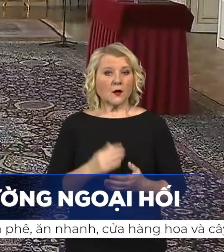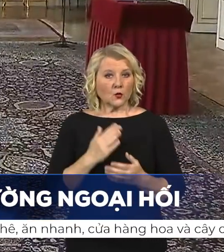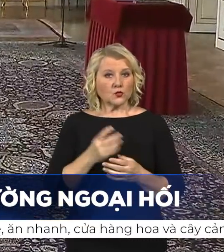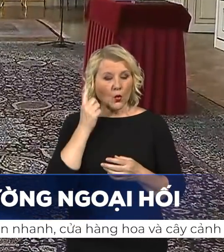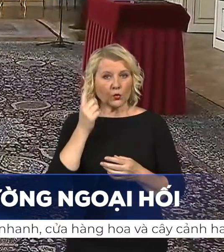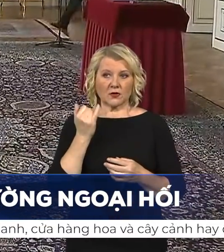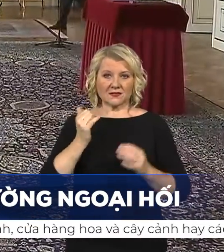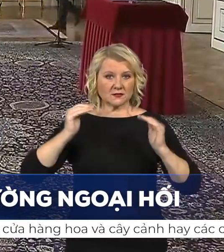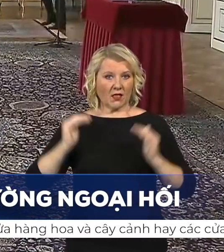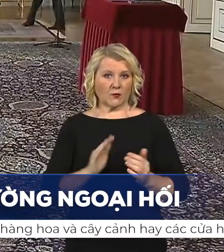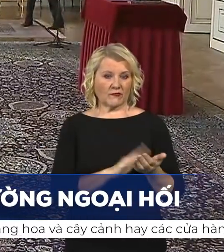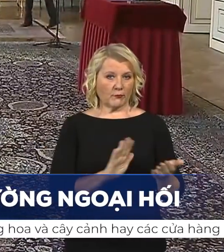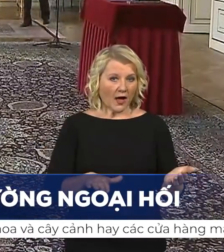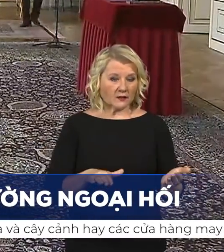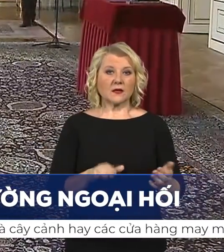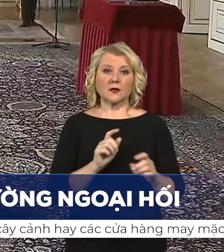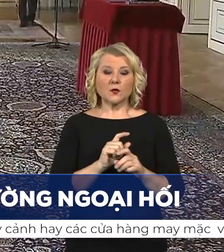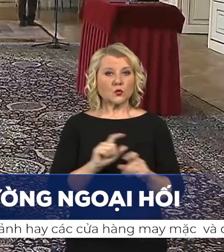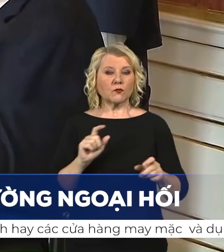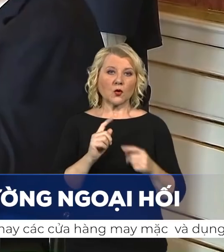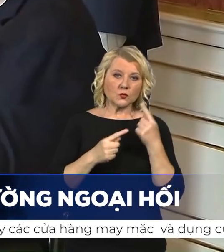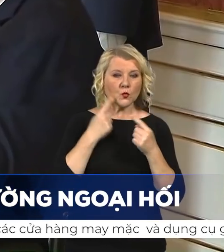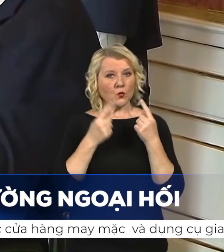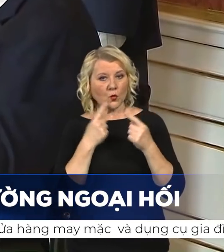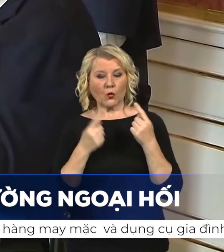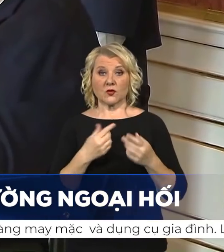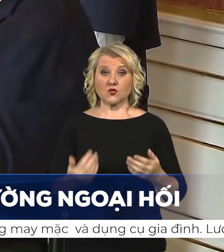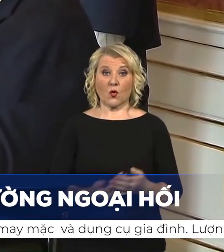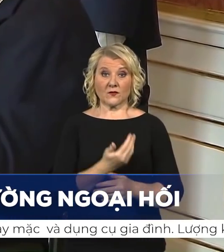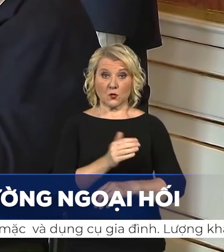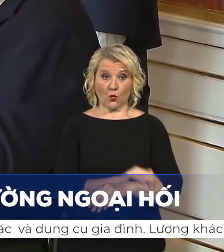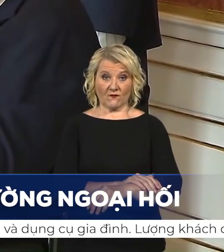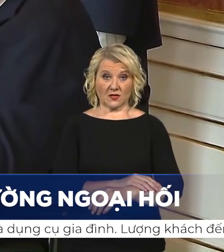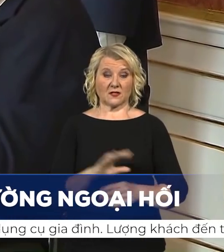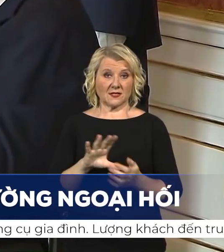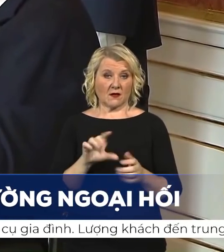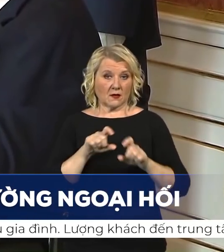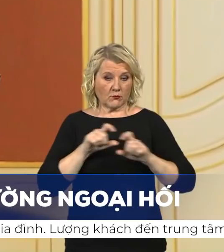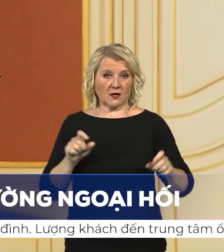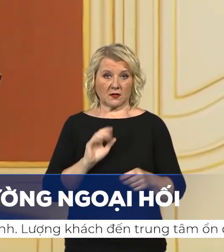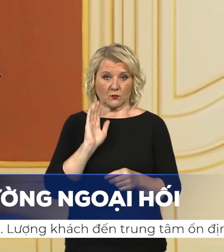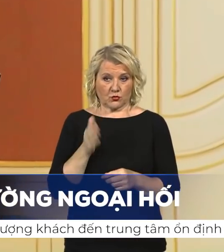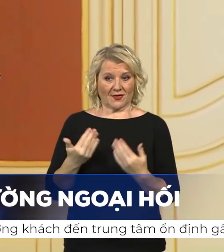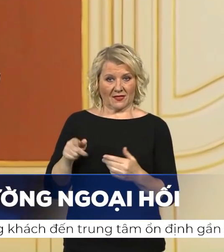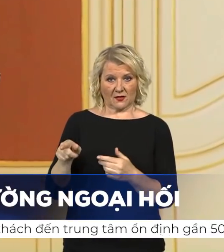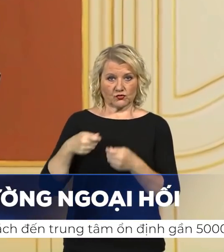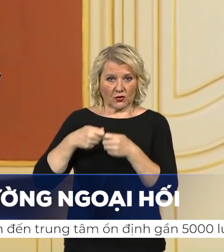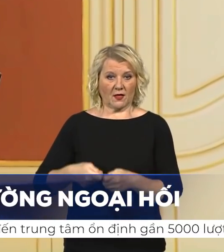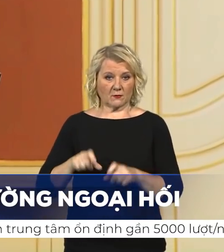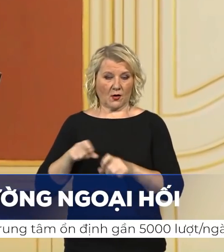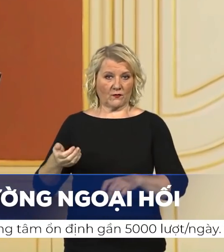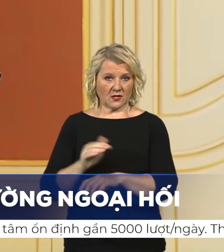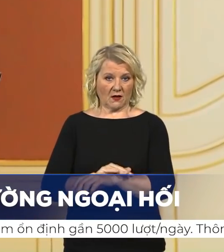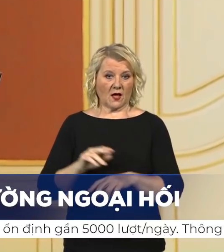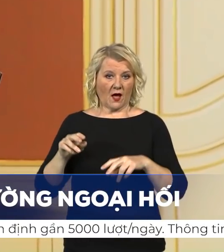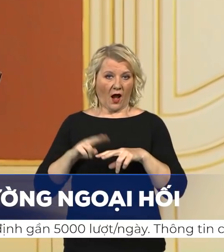trí thống đốc ngân hàng Séc, vì chính ông Michal trước đây đã đều phản đối những chu kỳ tăng lãi suất hiện tại của ngân hàng nhà nước Séc. Sau khi thông báo